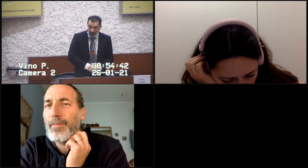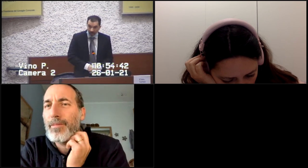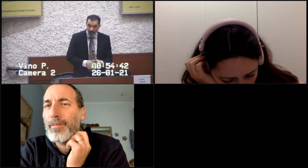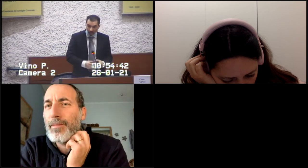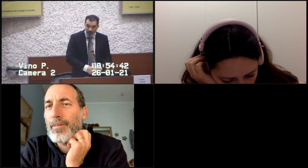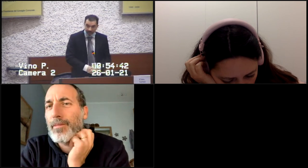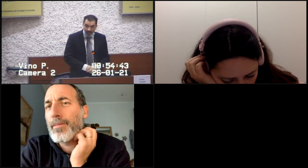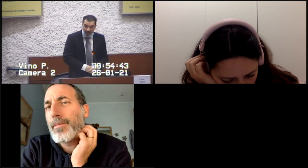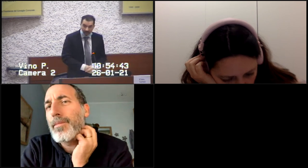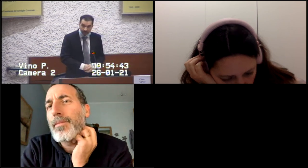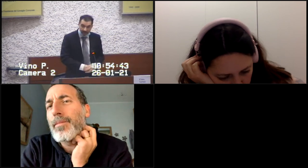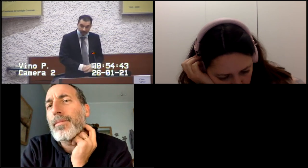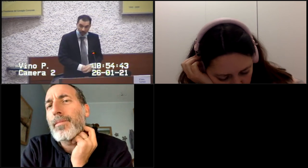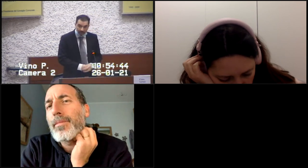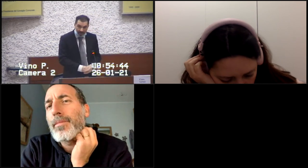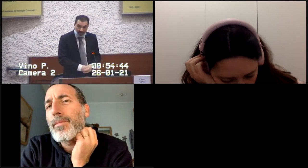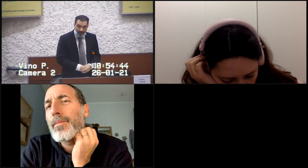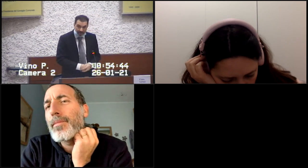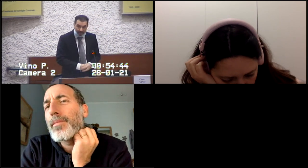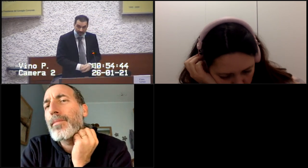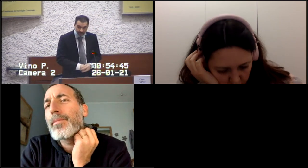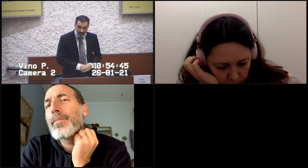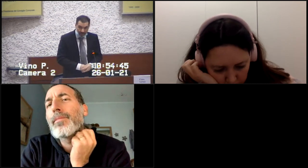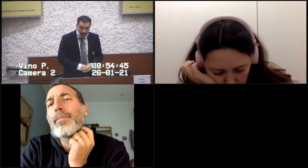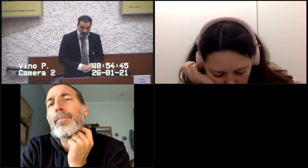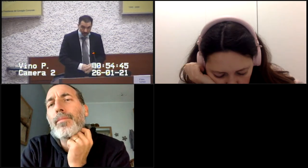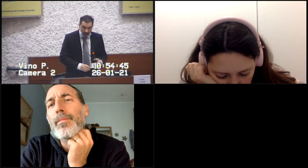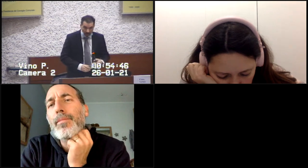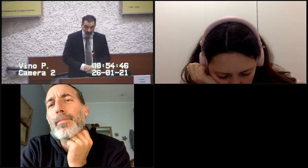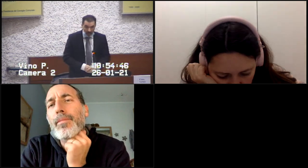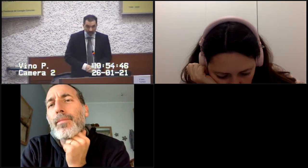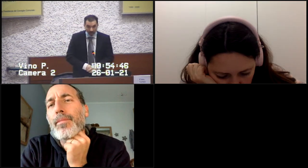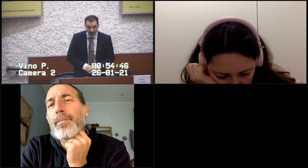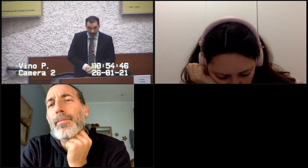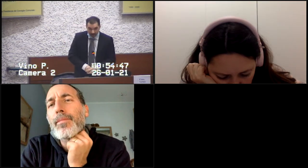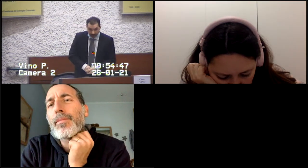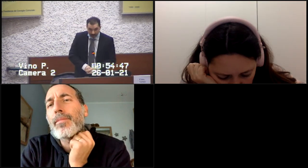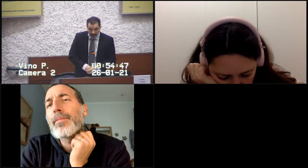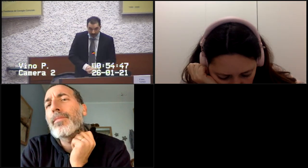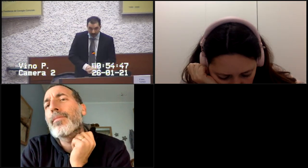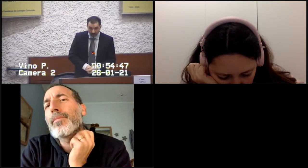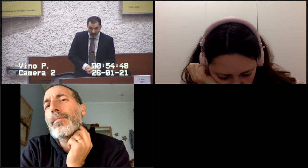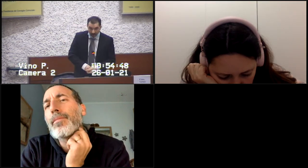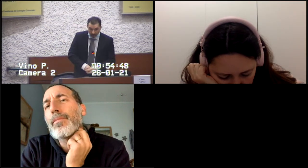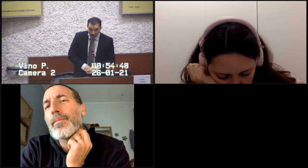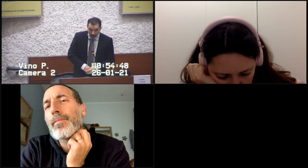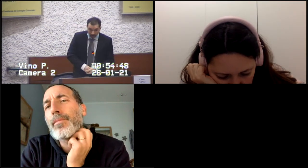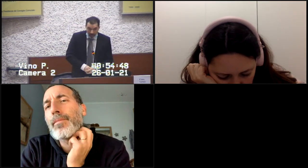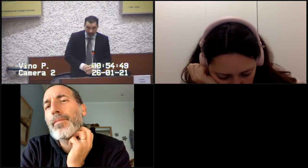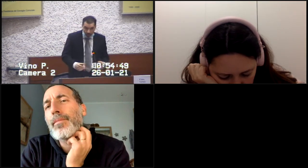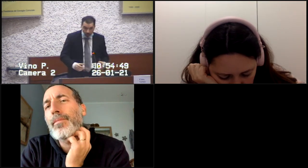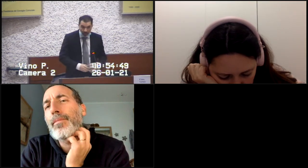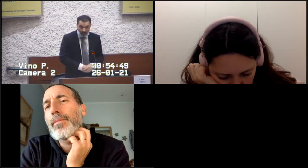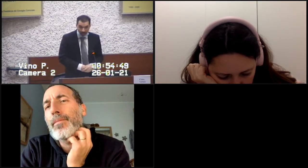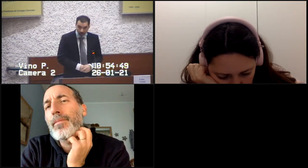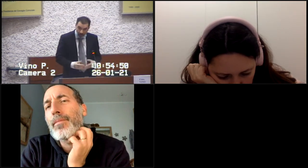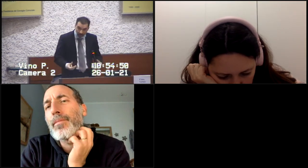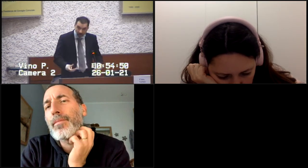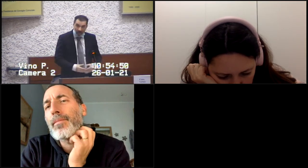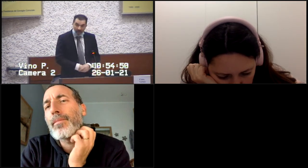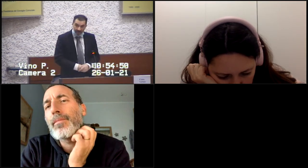favorevolmente a questa proposta da parte della lista del rappresentante Recupero,